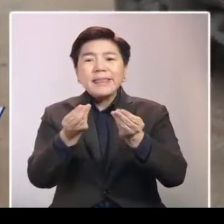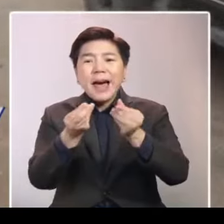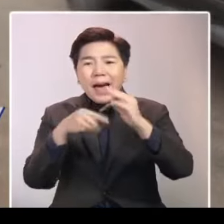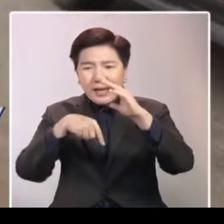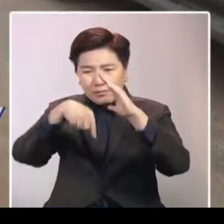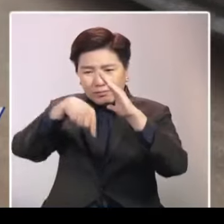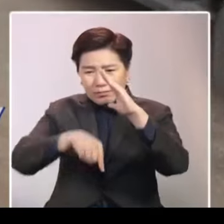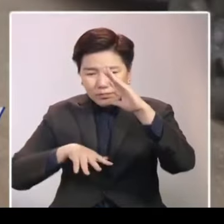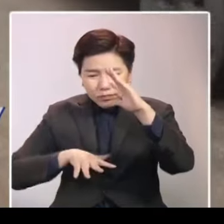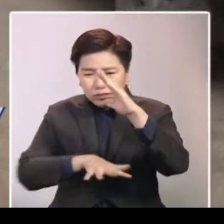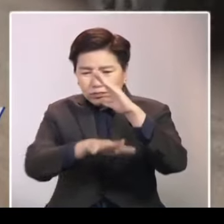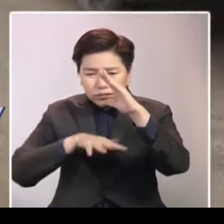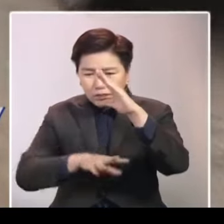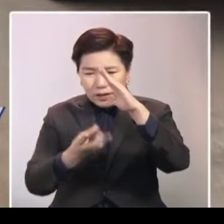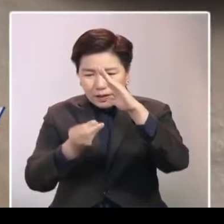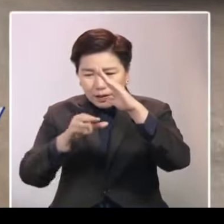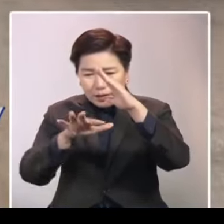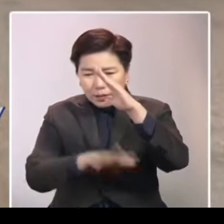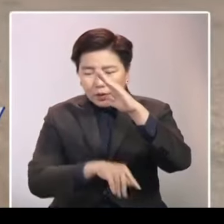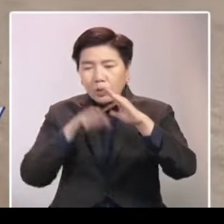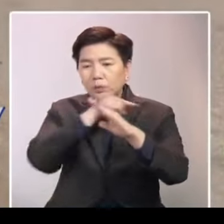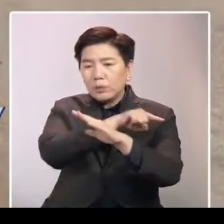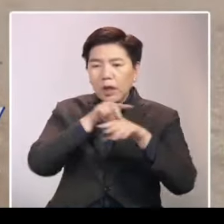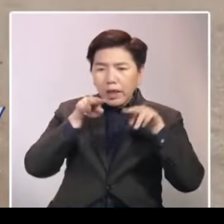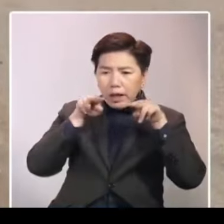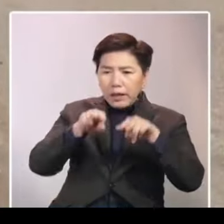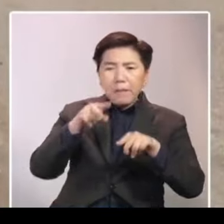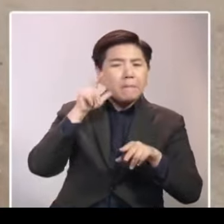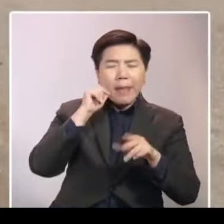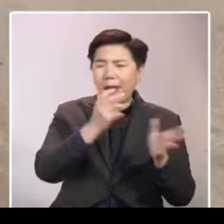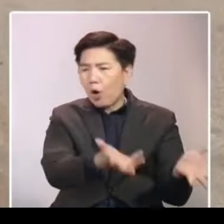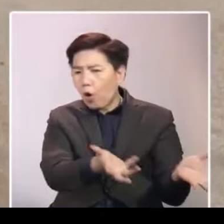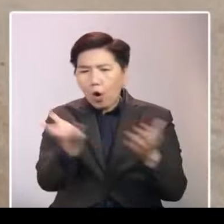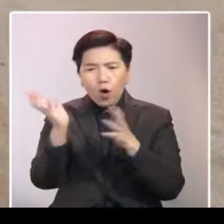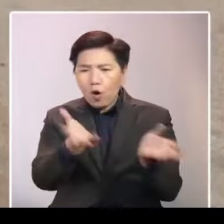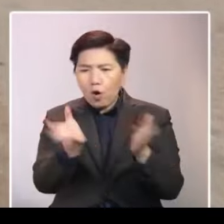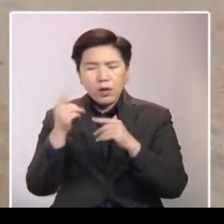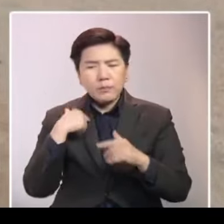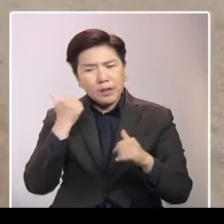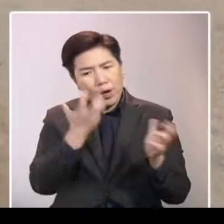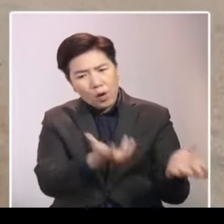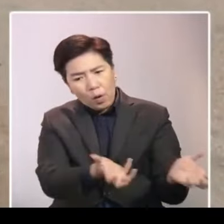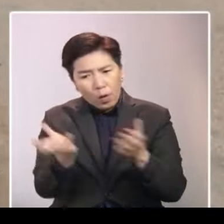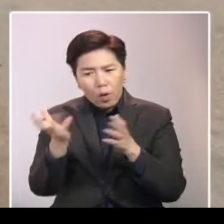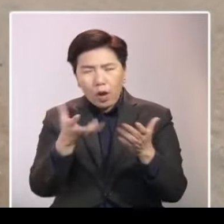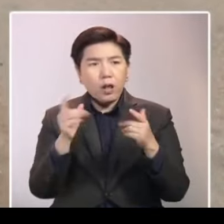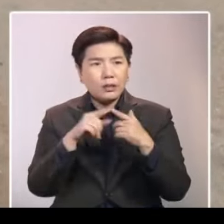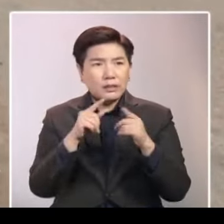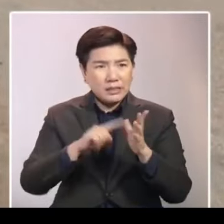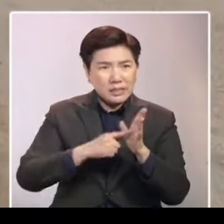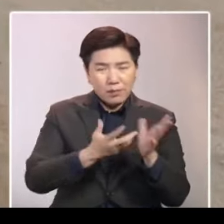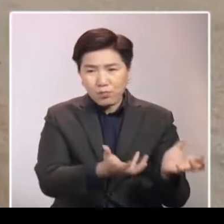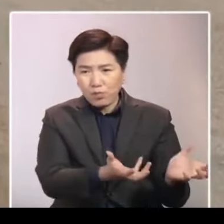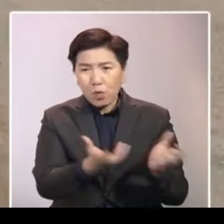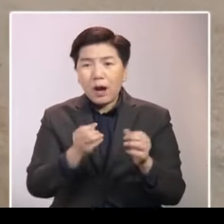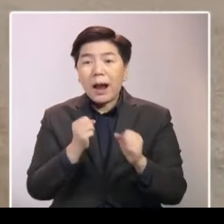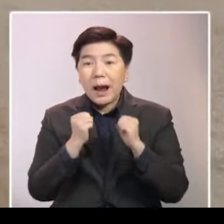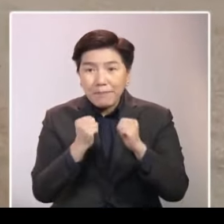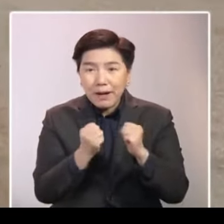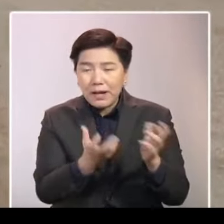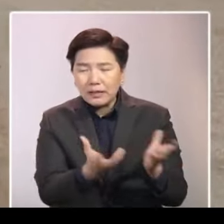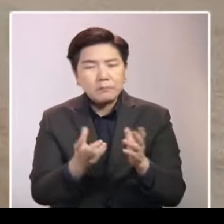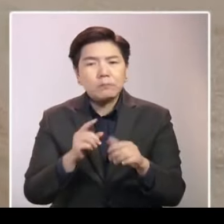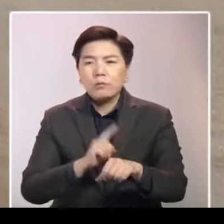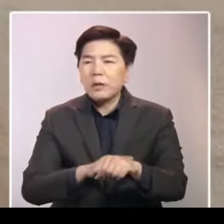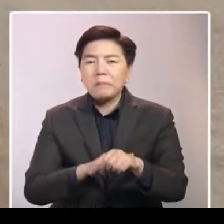มันก็ไหลลงไหลลงถ้าเขาอยู่ฝั่งโน้นเขาเห็นเขาก็บอกว่าแม่ขนของออกแม่ขนของออกกำลังเริ่มขนของออกเนาะแต่มัน